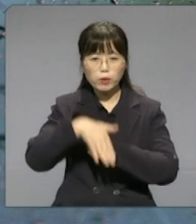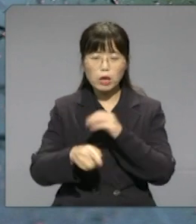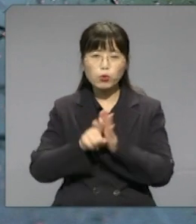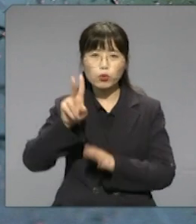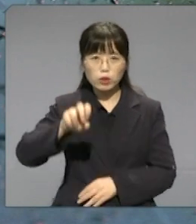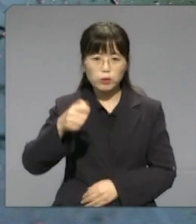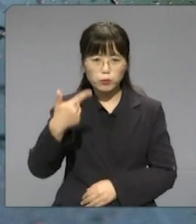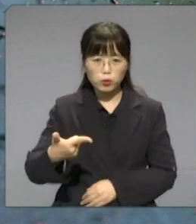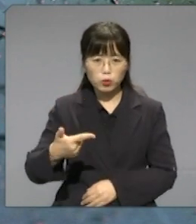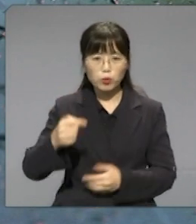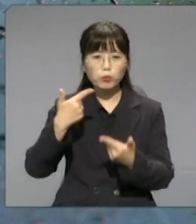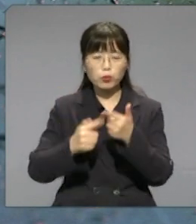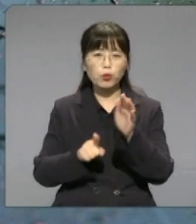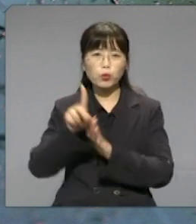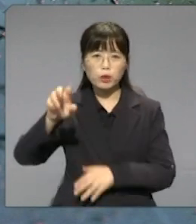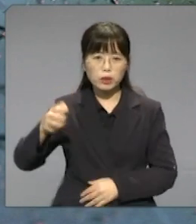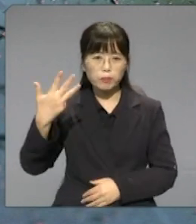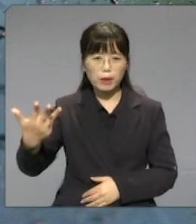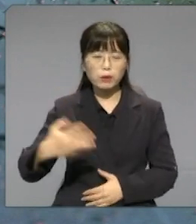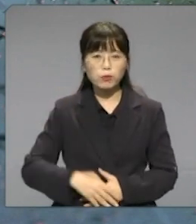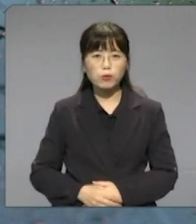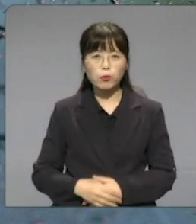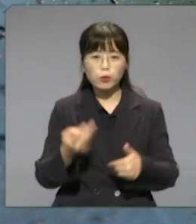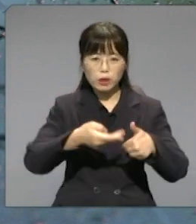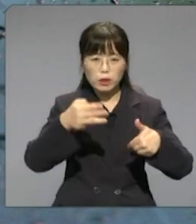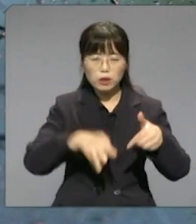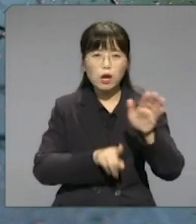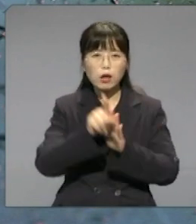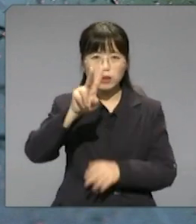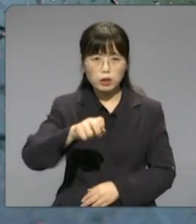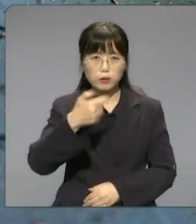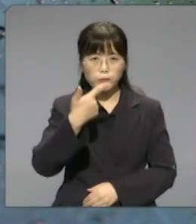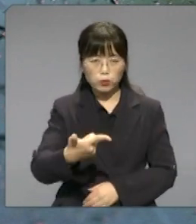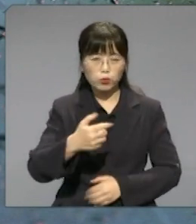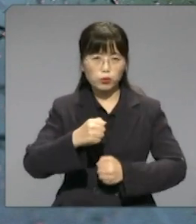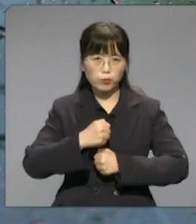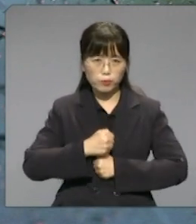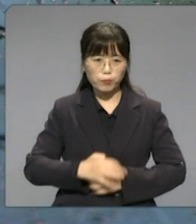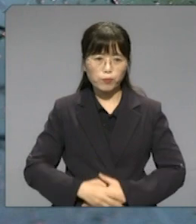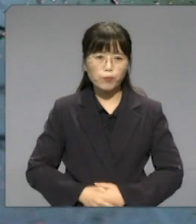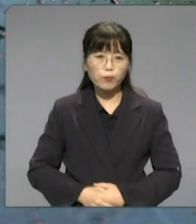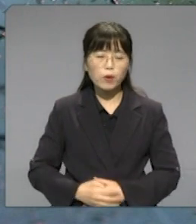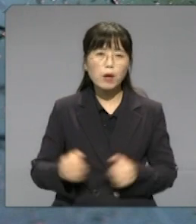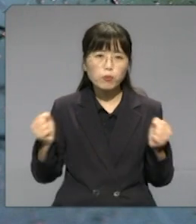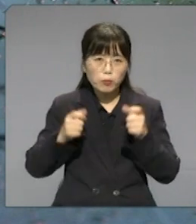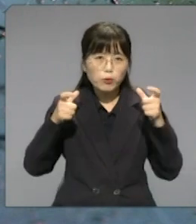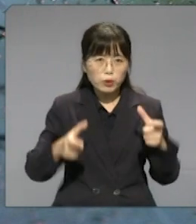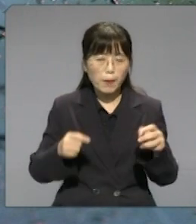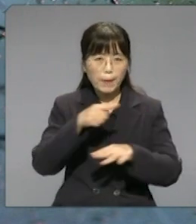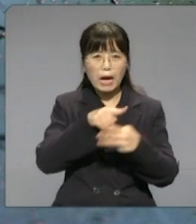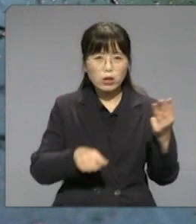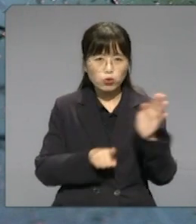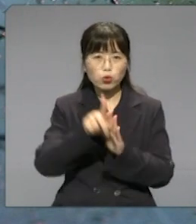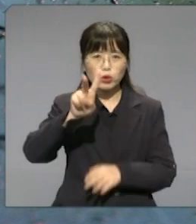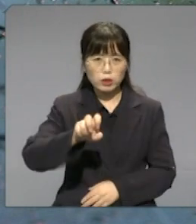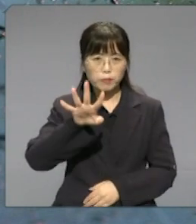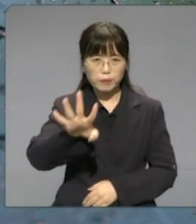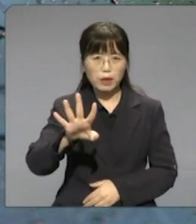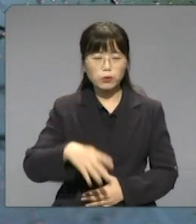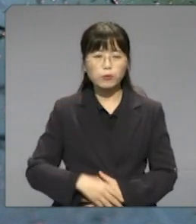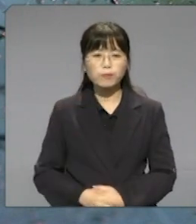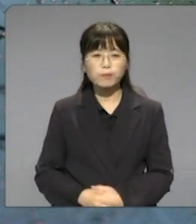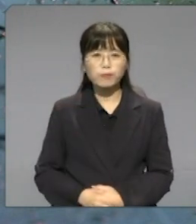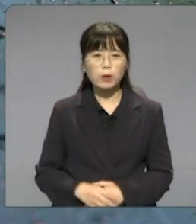26도, 부산은 28도 예상되고요. 인천은 26도에 머물겠습니다. 경기 북부 파주 24도에